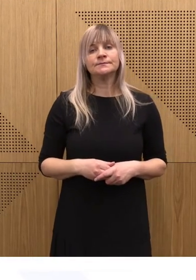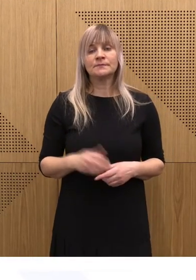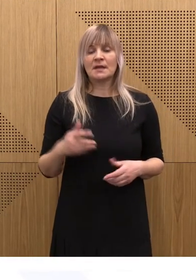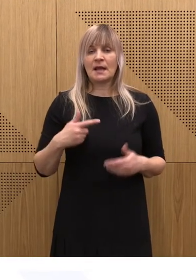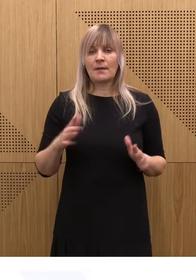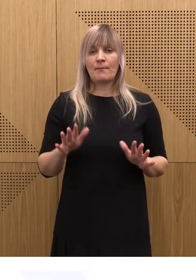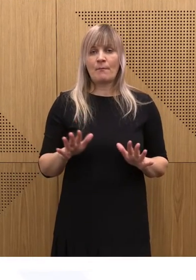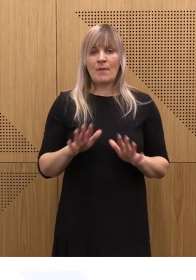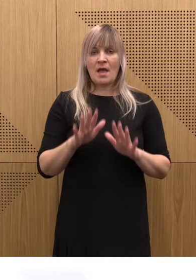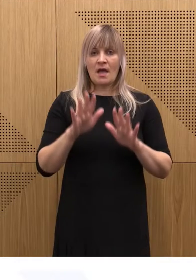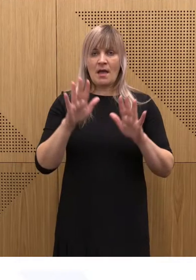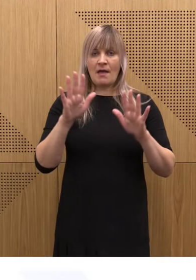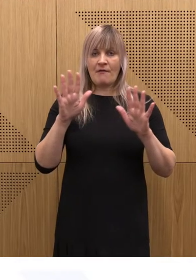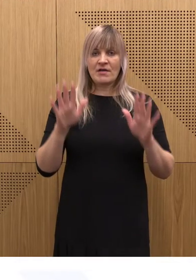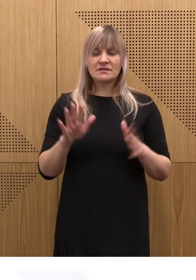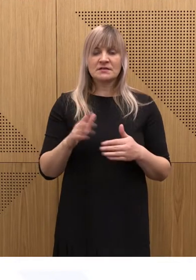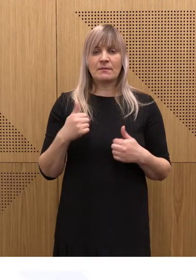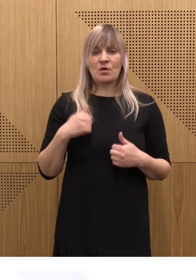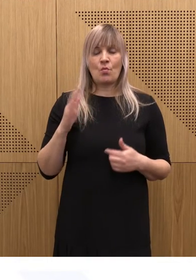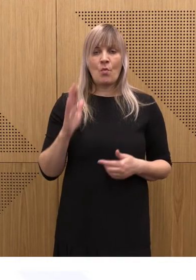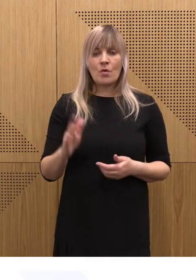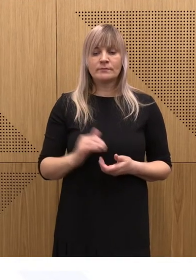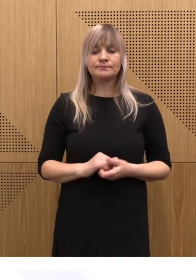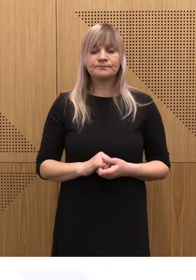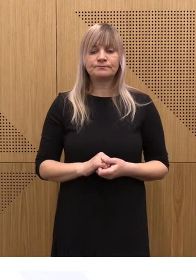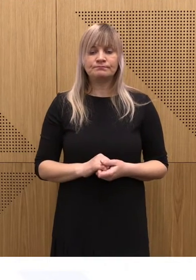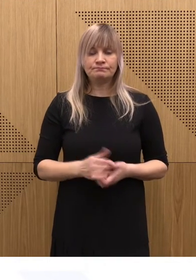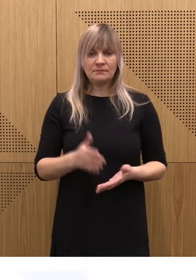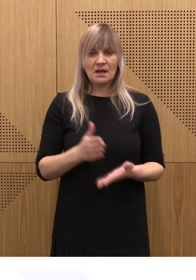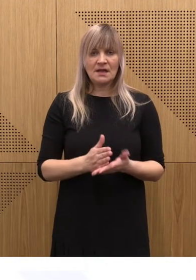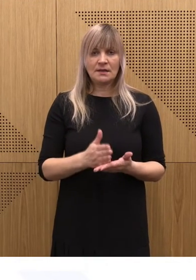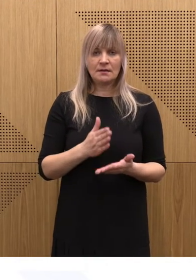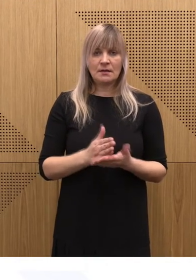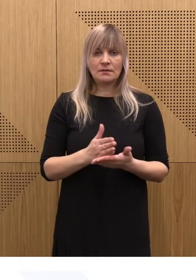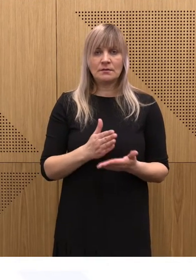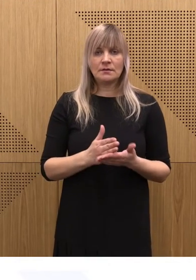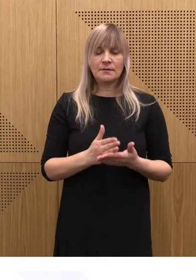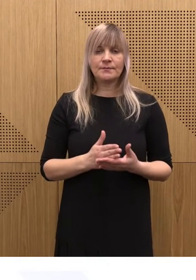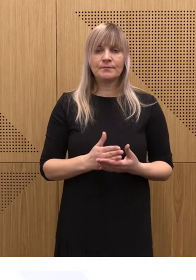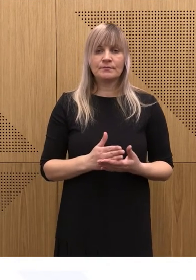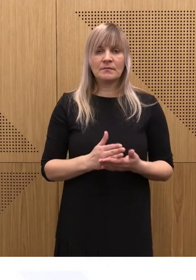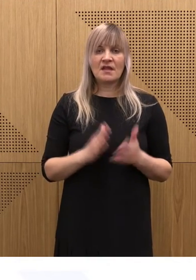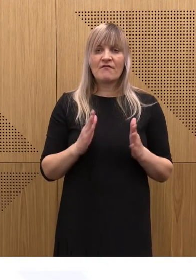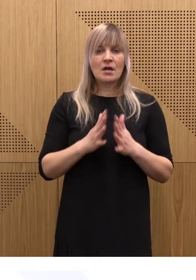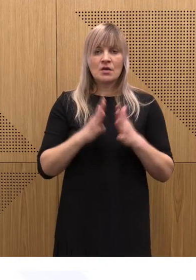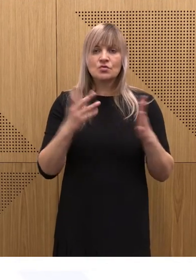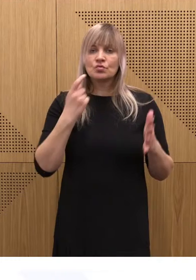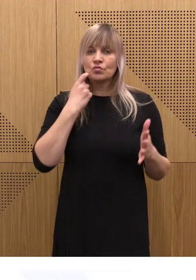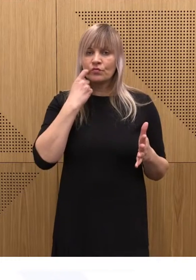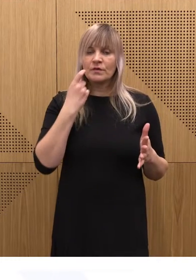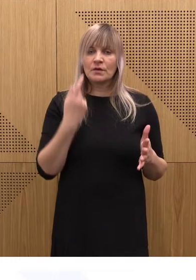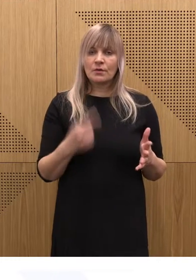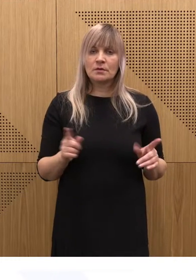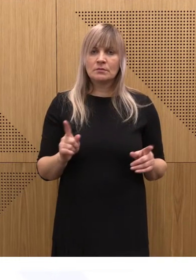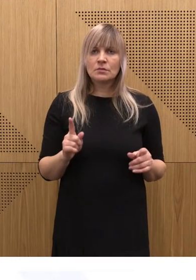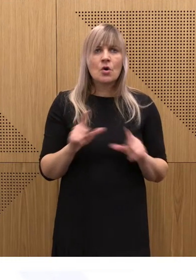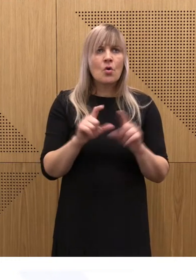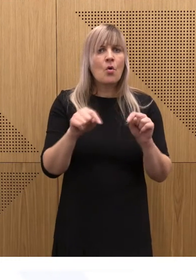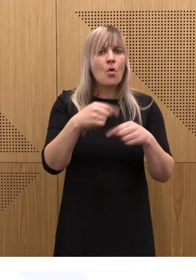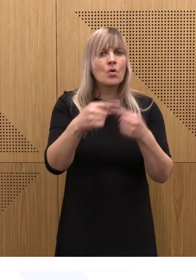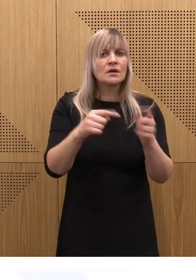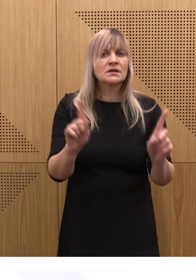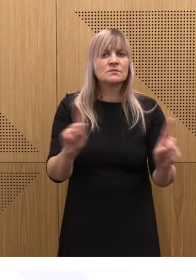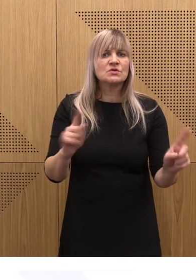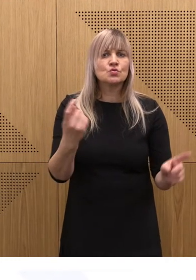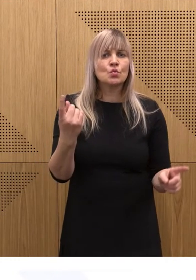Tere päevast ka minu poolt kõigile. Et kindlasti väga suurt huvi pakub see, et mis siis hakkab koolides